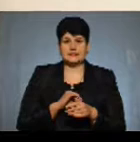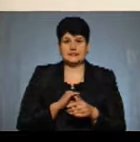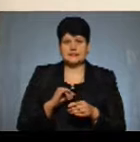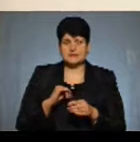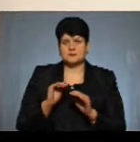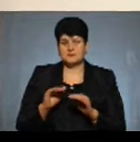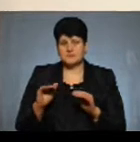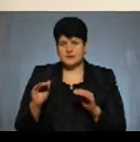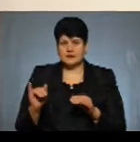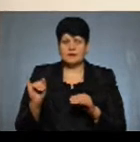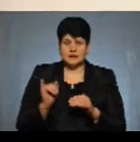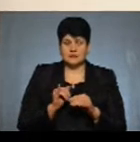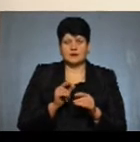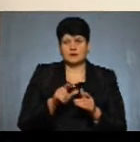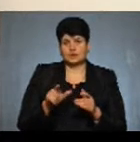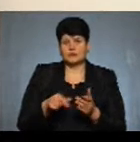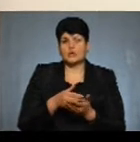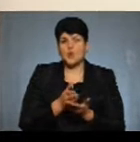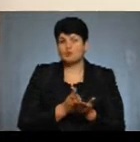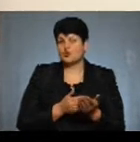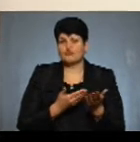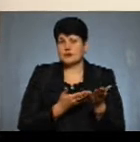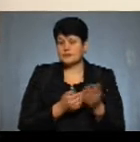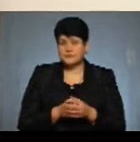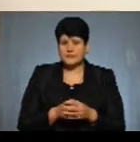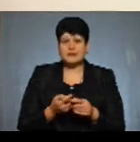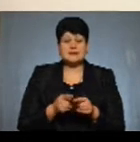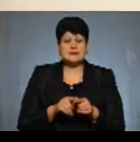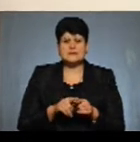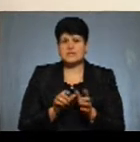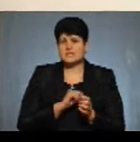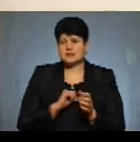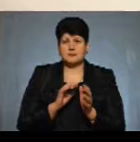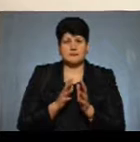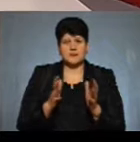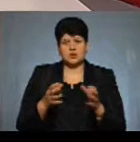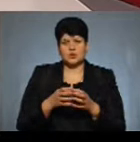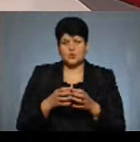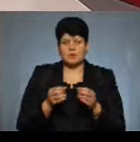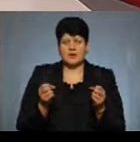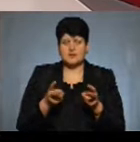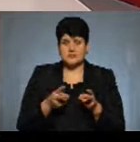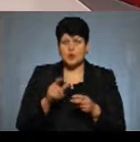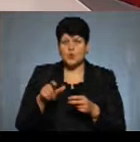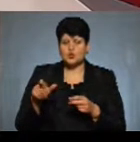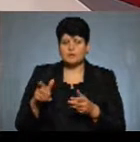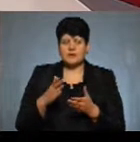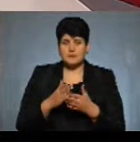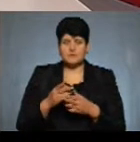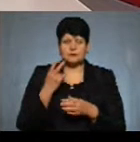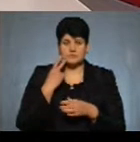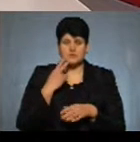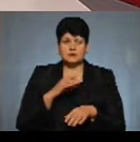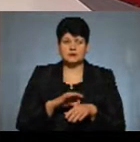будинки-інтернати, самі підопічні і, відповідно, персонал, який їх там обслуговує. Це є найбільші групи ризику. Ну, звичайно, особи, які мають